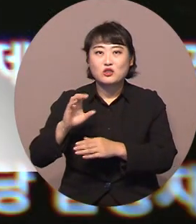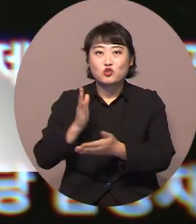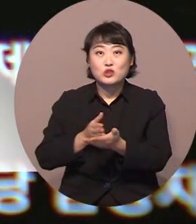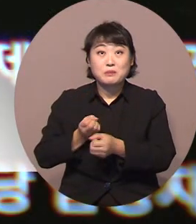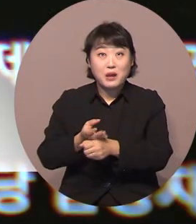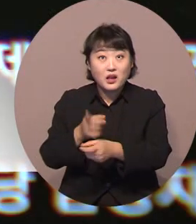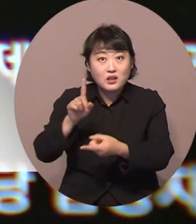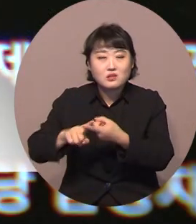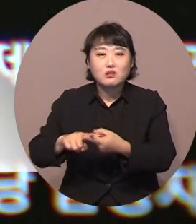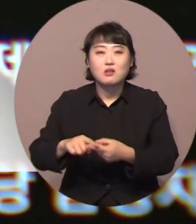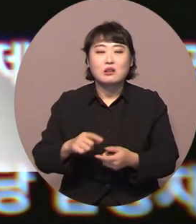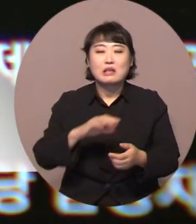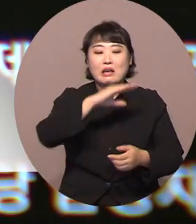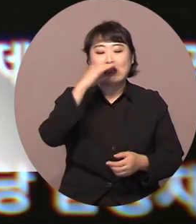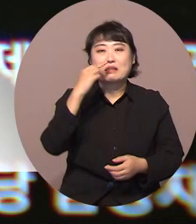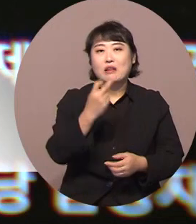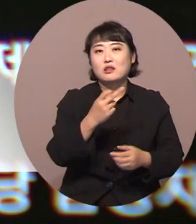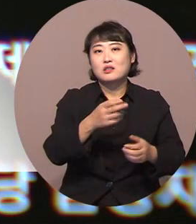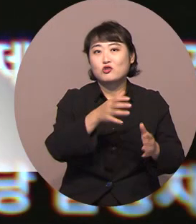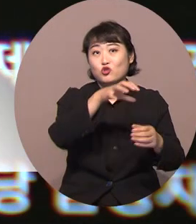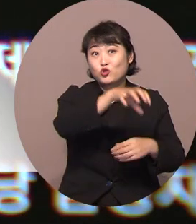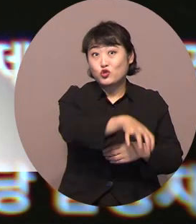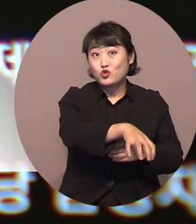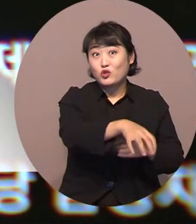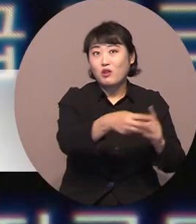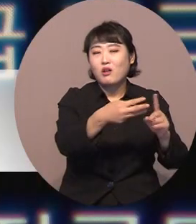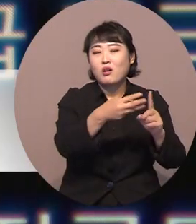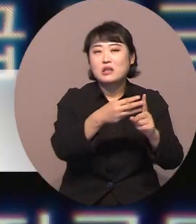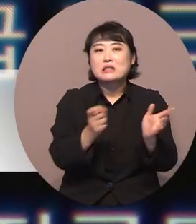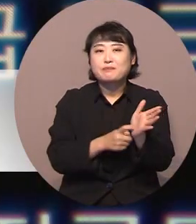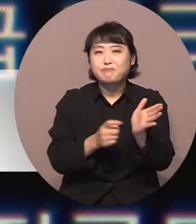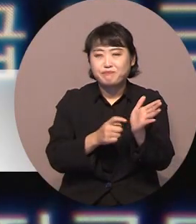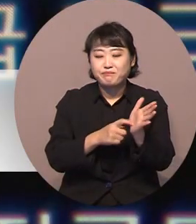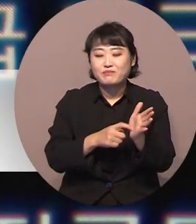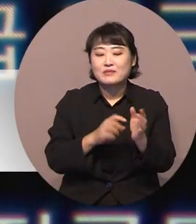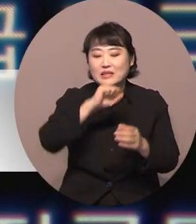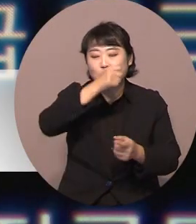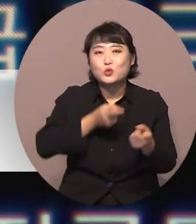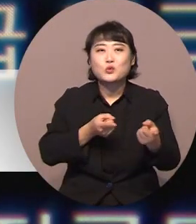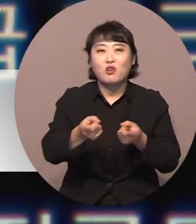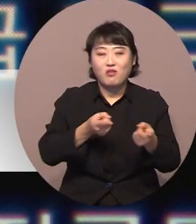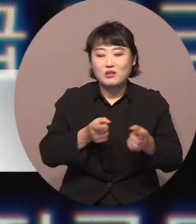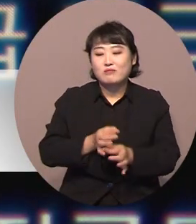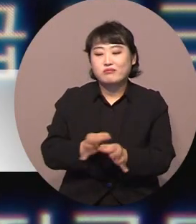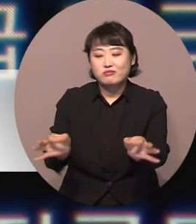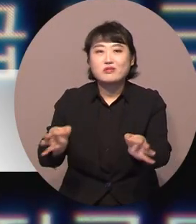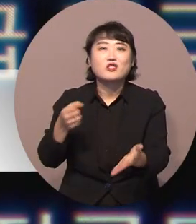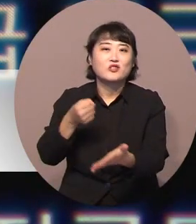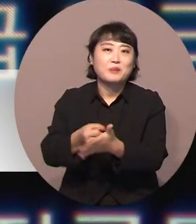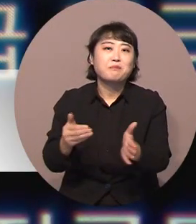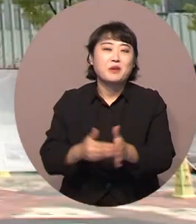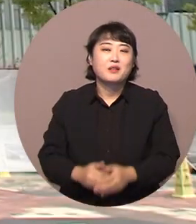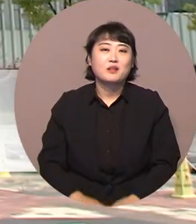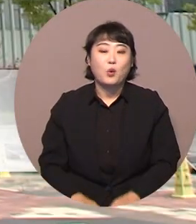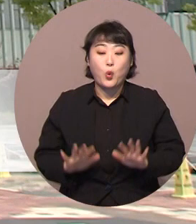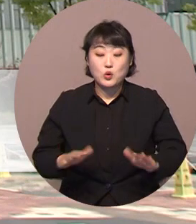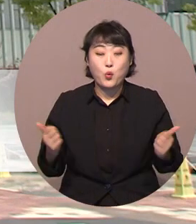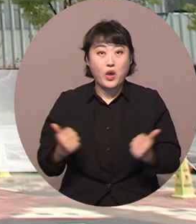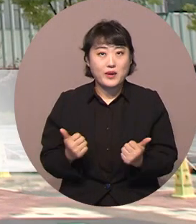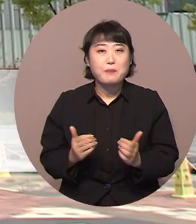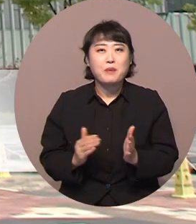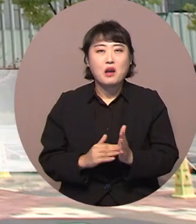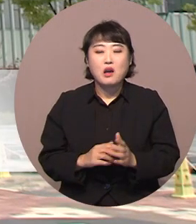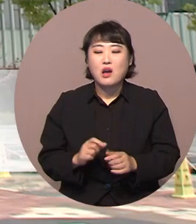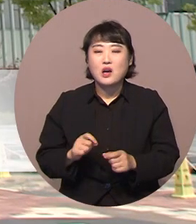예산군이 긴급 추경을 편성해 예정대로 아동수당을 지급하기로 했습니다 군은 오늘 관련 회의를 열고